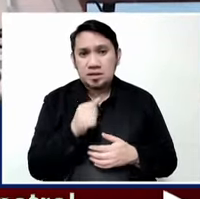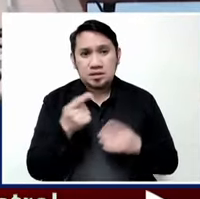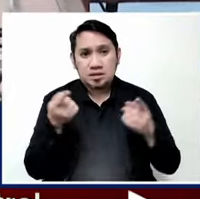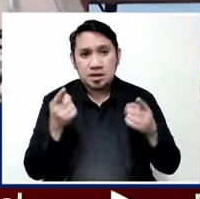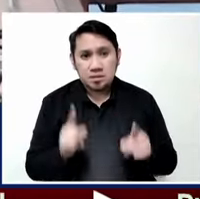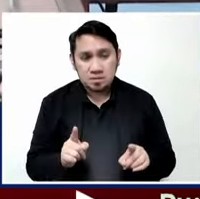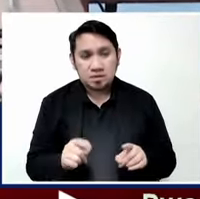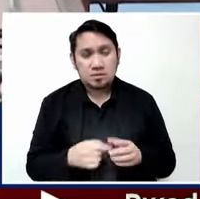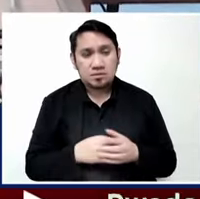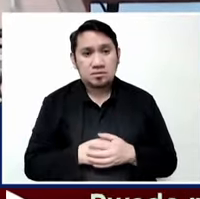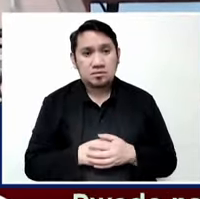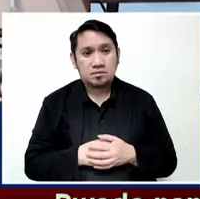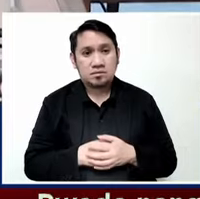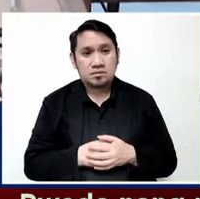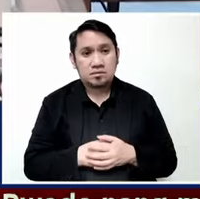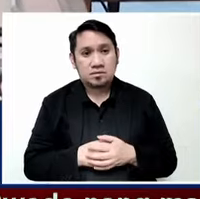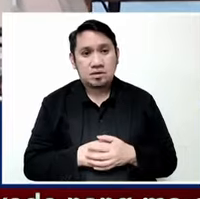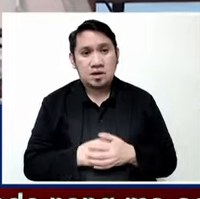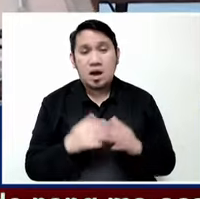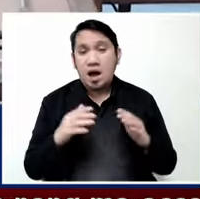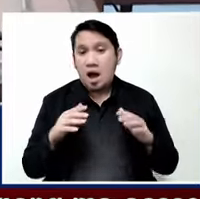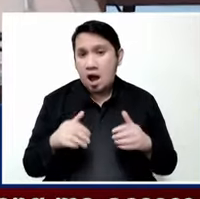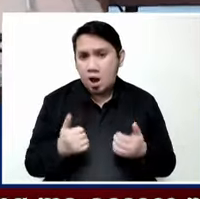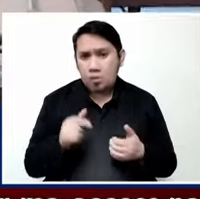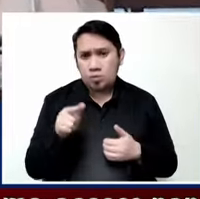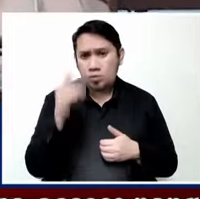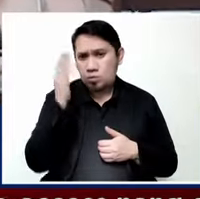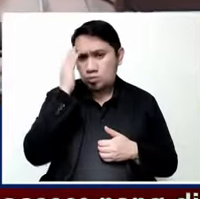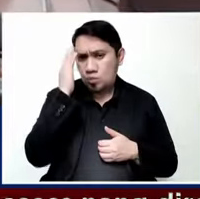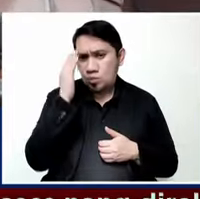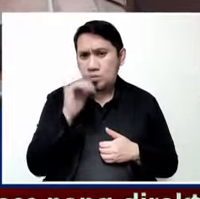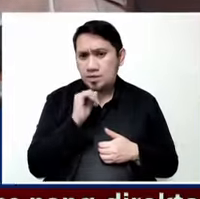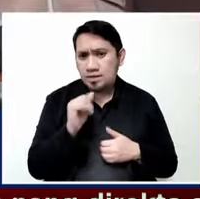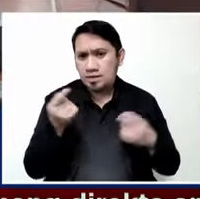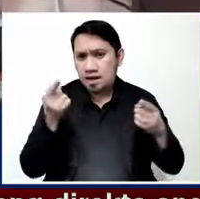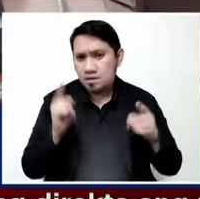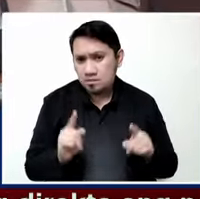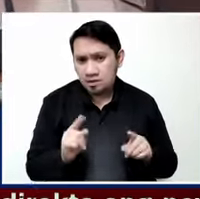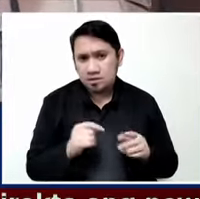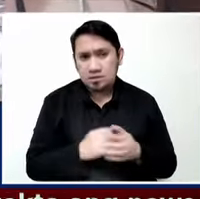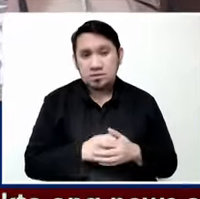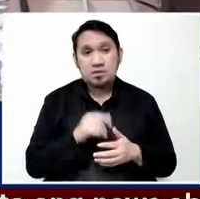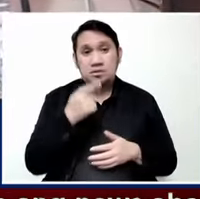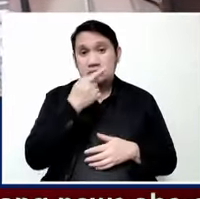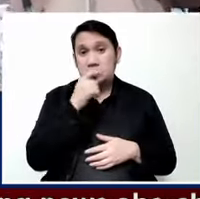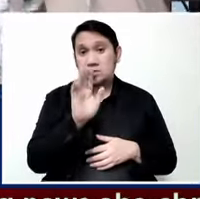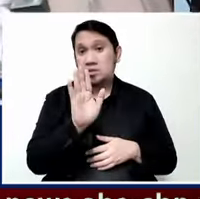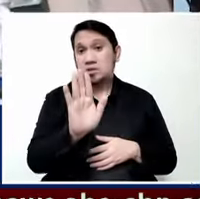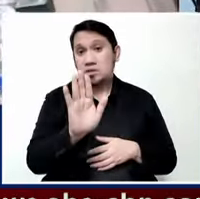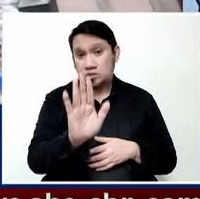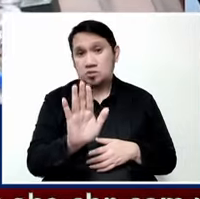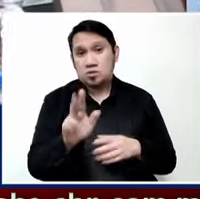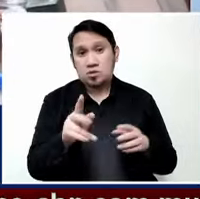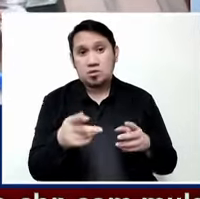Kaya sabi ko sa kanya kanina, how would you know? Eh samantalang yung tinatanong ko na teritoryo mo yun na dapat alam mo bilang Assistant